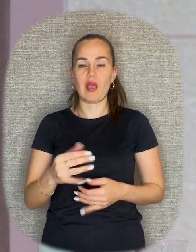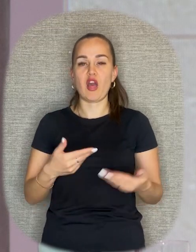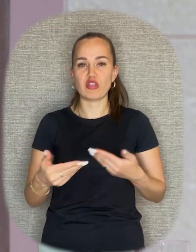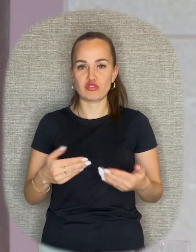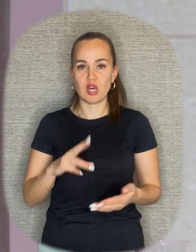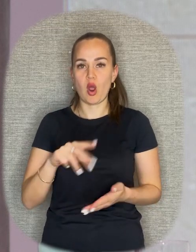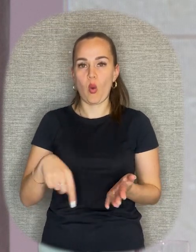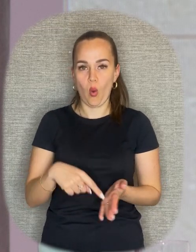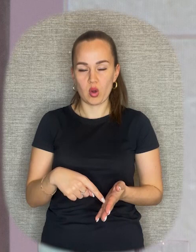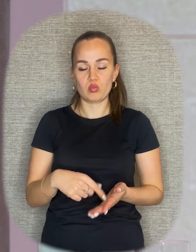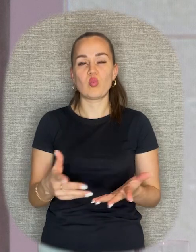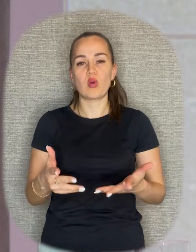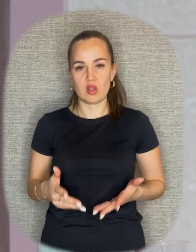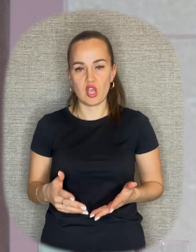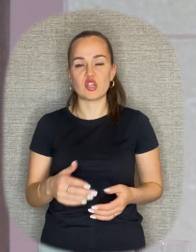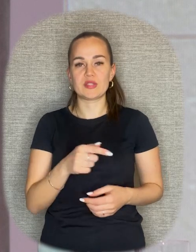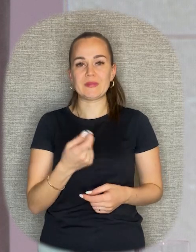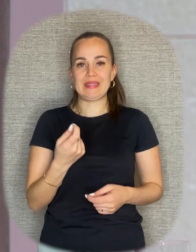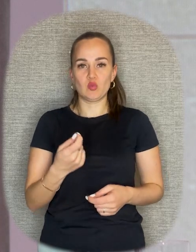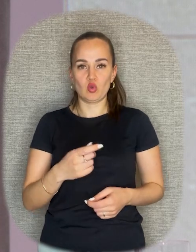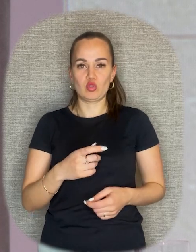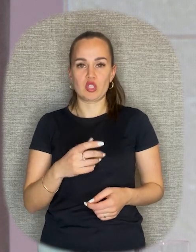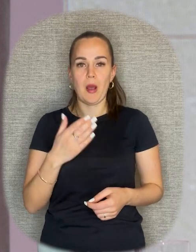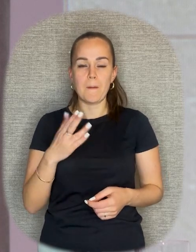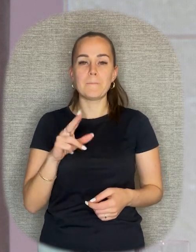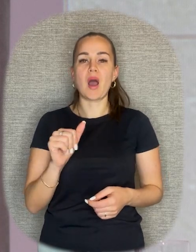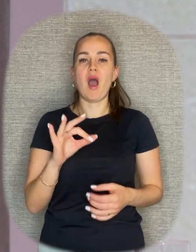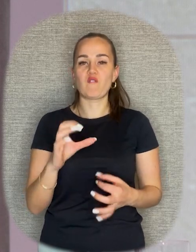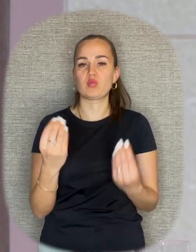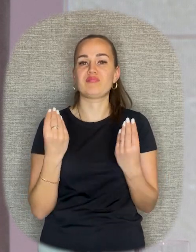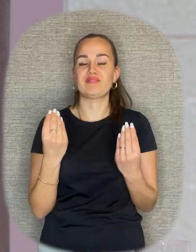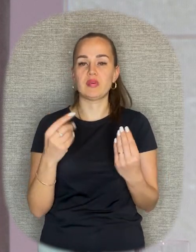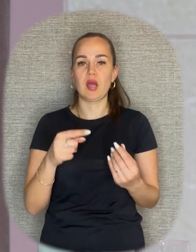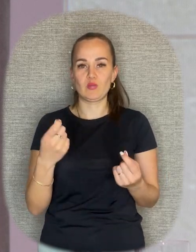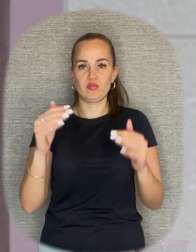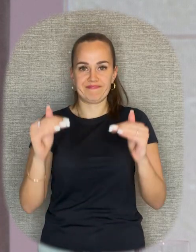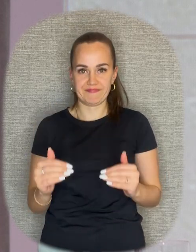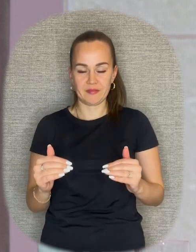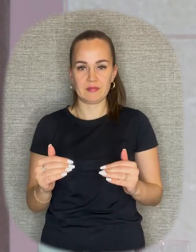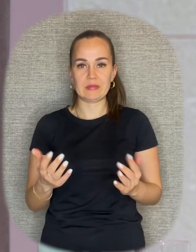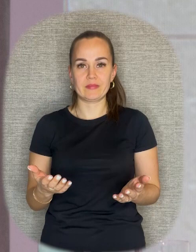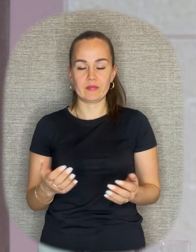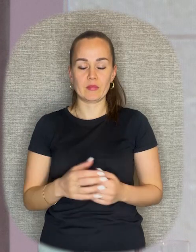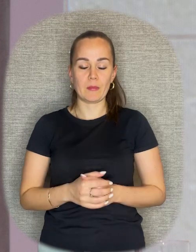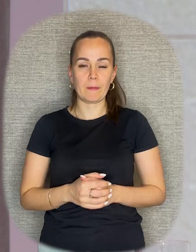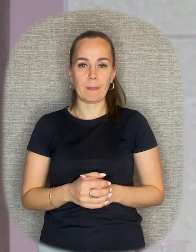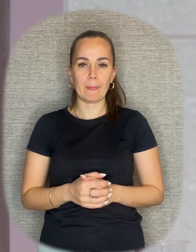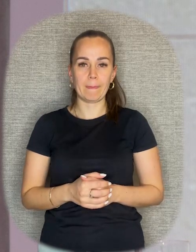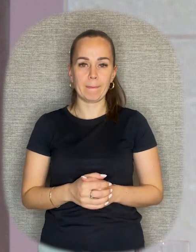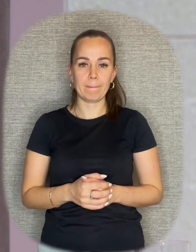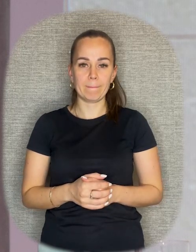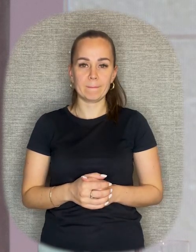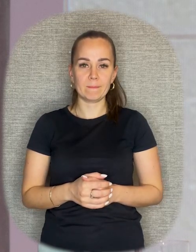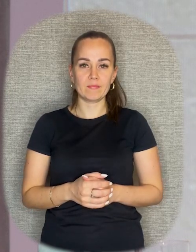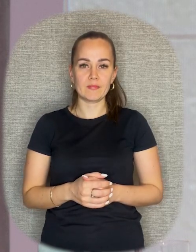случились с архитекторами и с отношением городу Они конечно так немножко Вот этот Пафос они